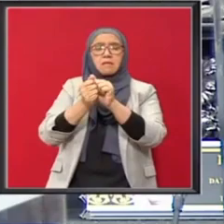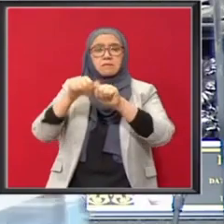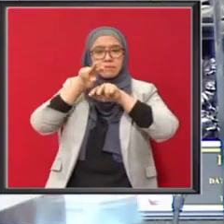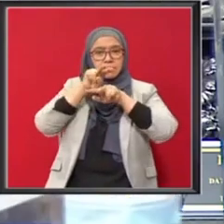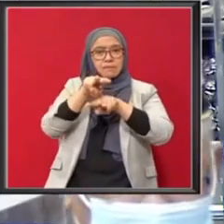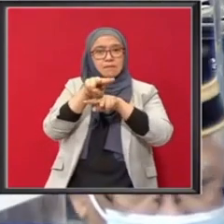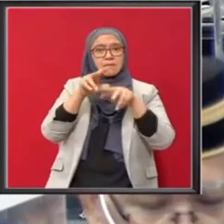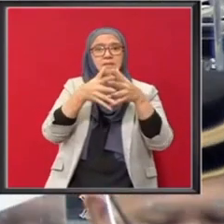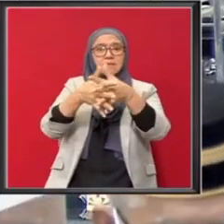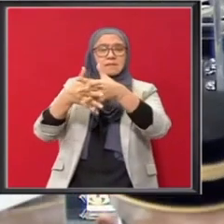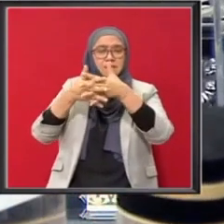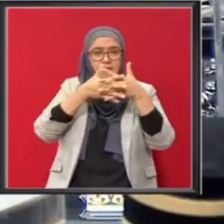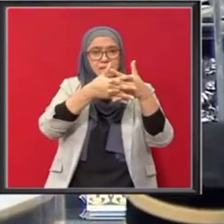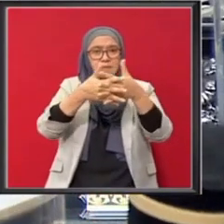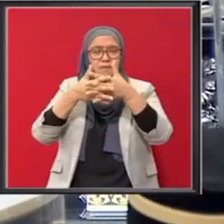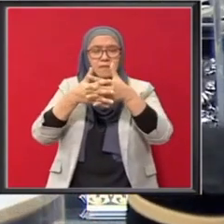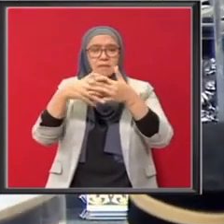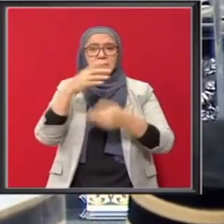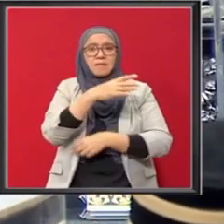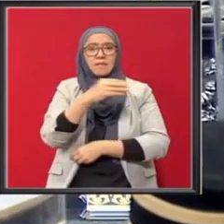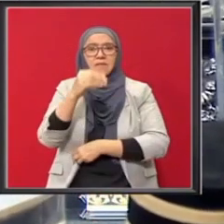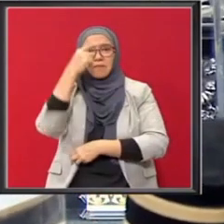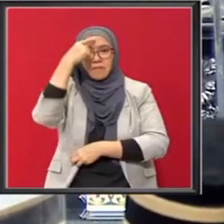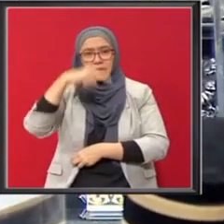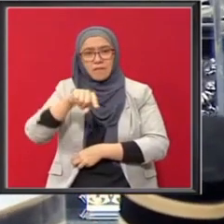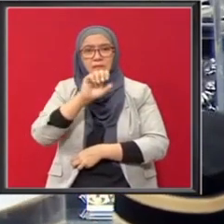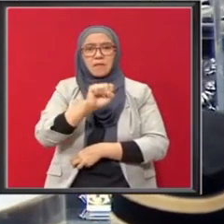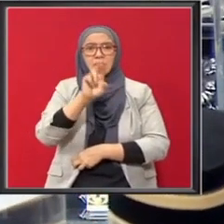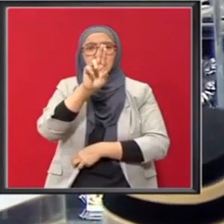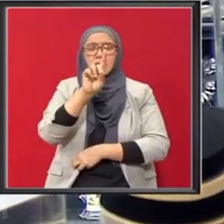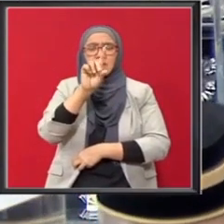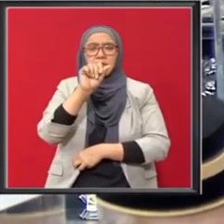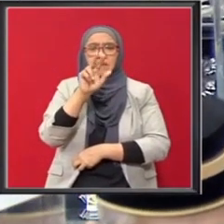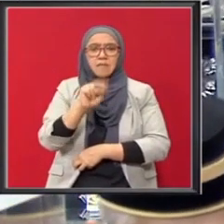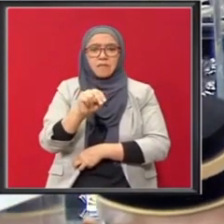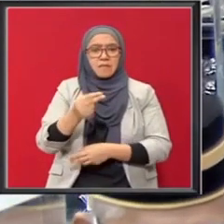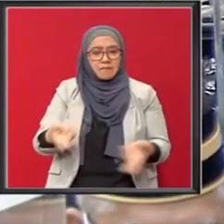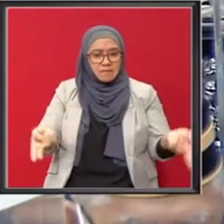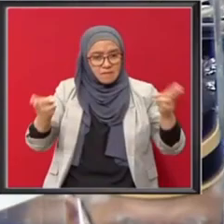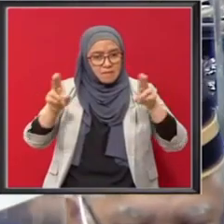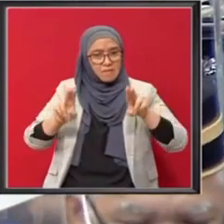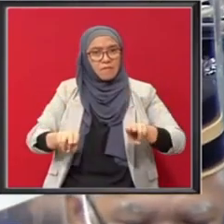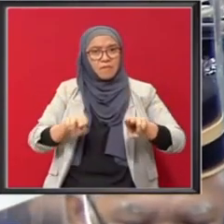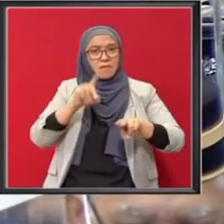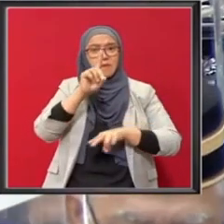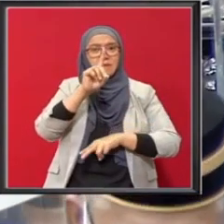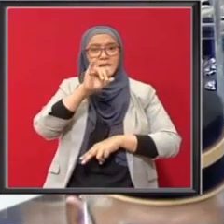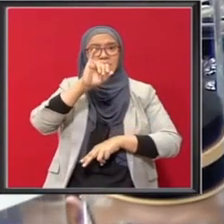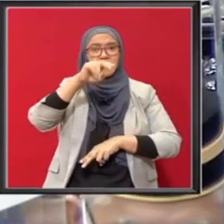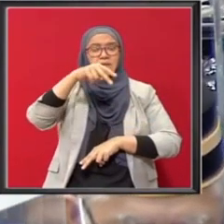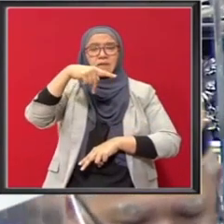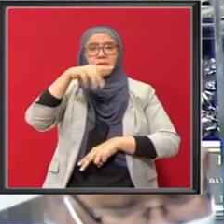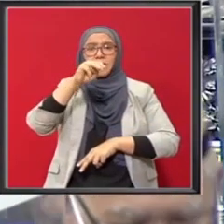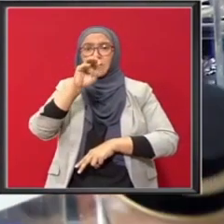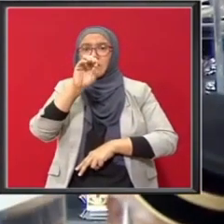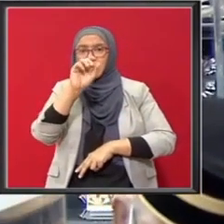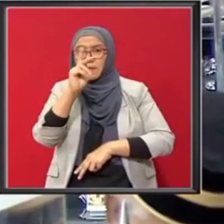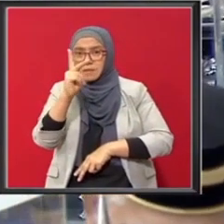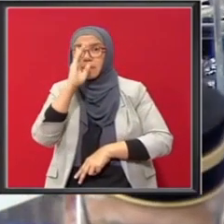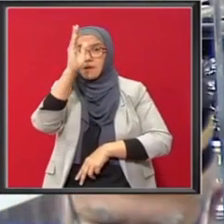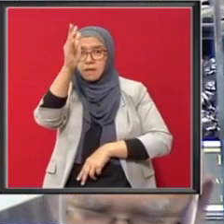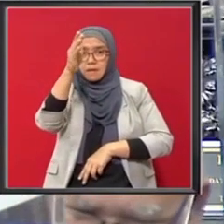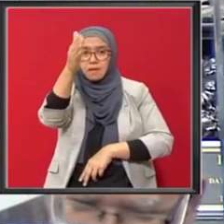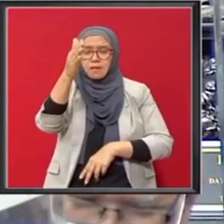mechs manakala bagi Sudan boleh perjanjian pemetaan hubungan diplomatik dengan Israel dijangka akan berlaku